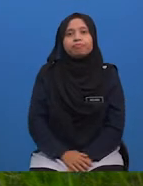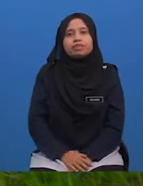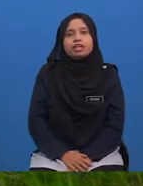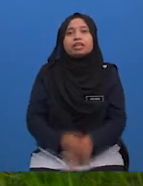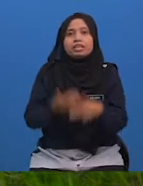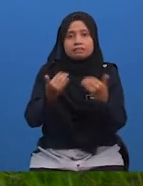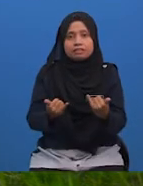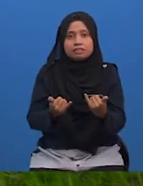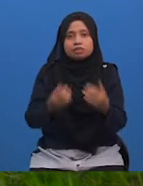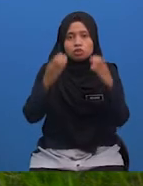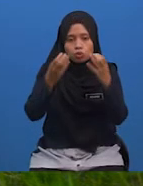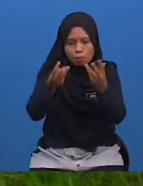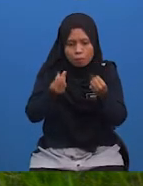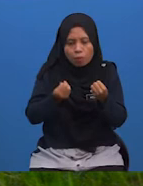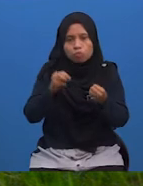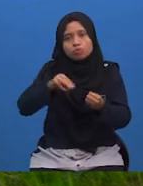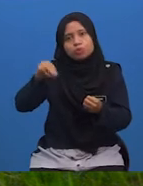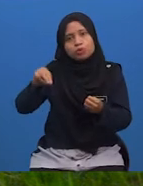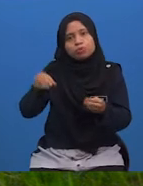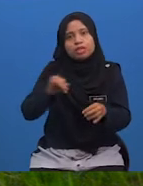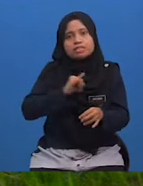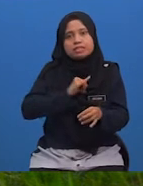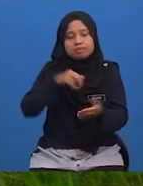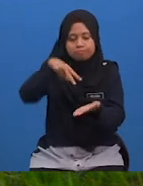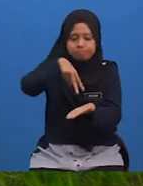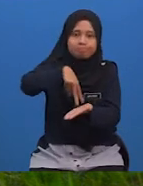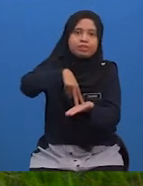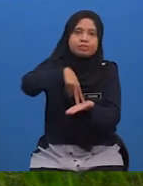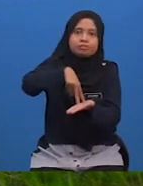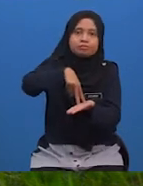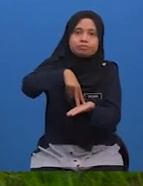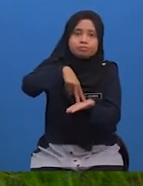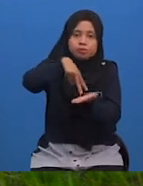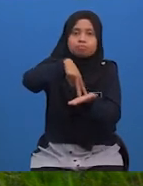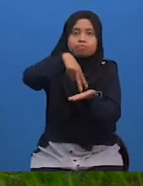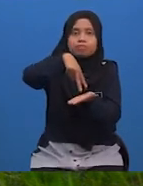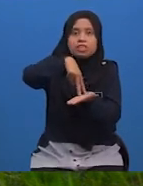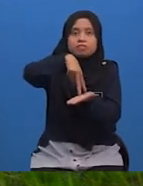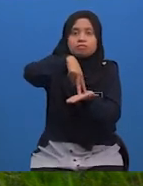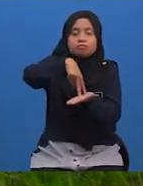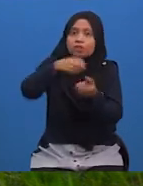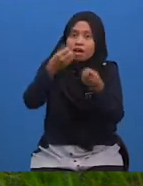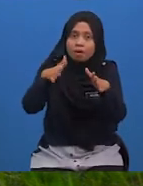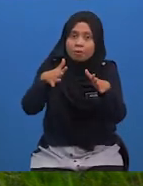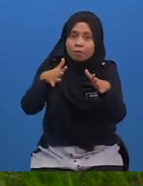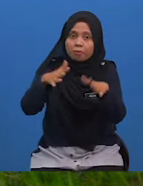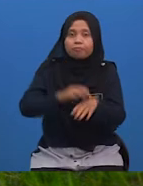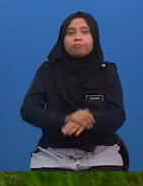Sekarang, cikgu hendak murid-murid saya bangun. Bangun, murid-murid. Sudah?